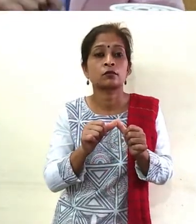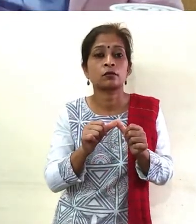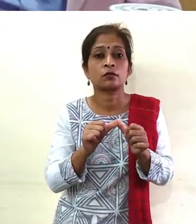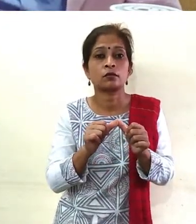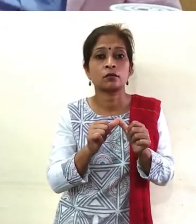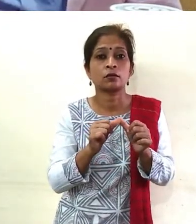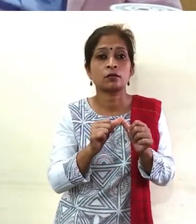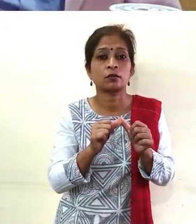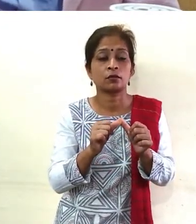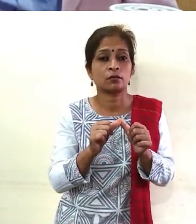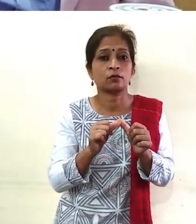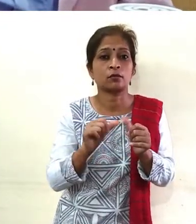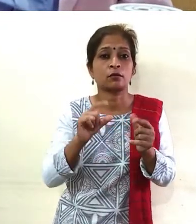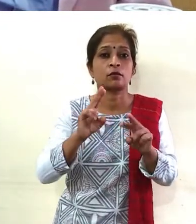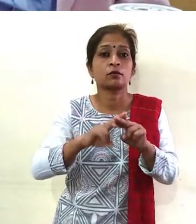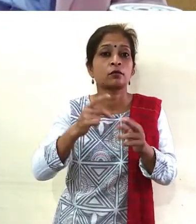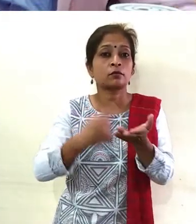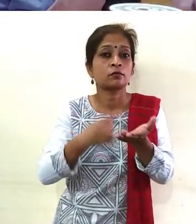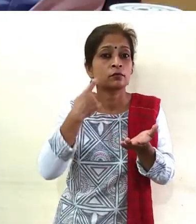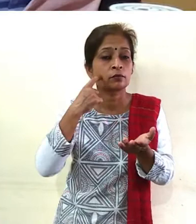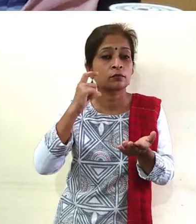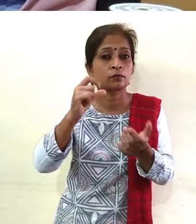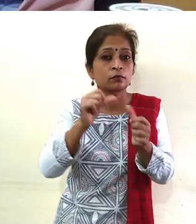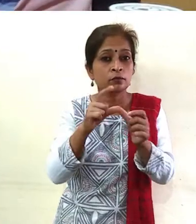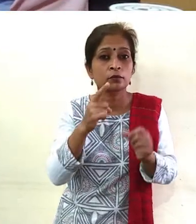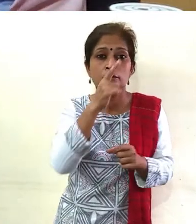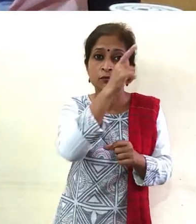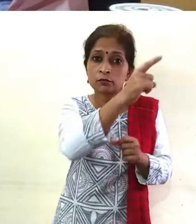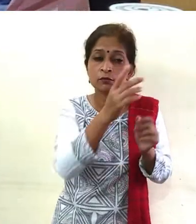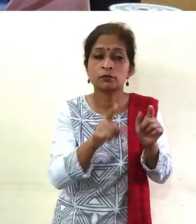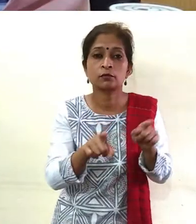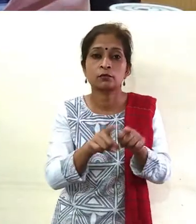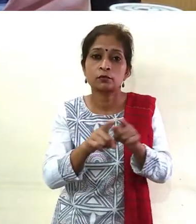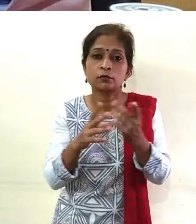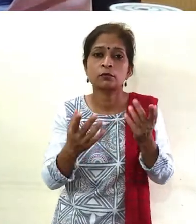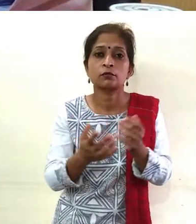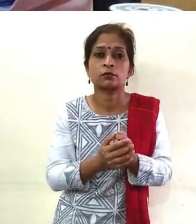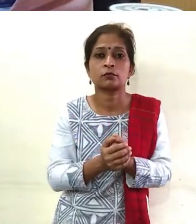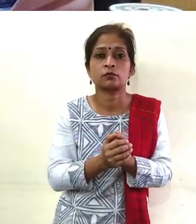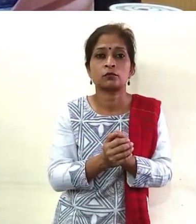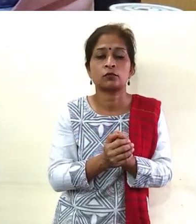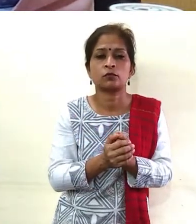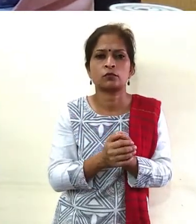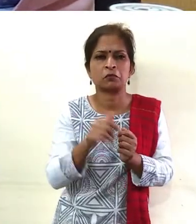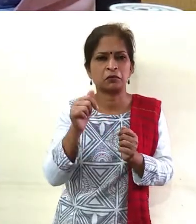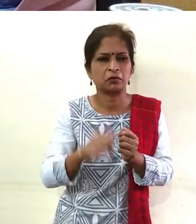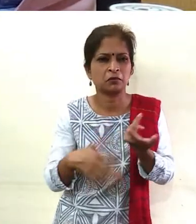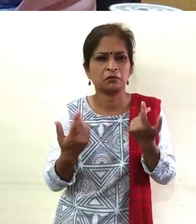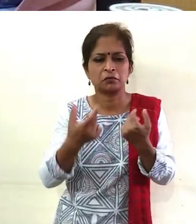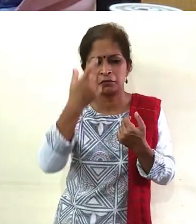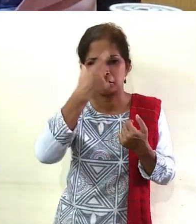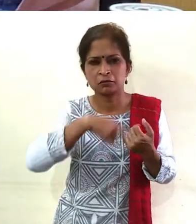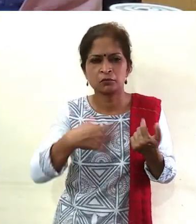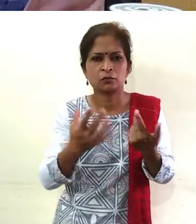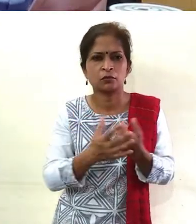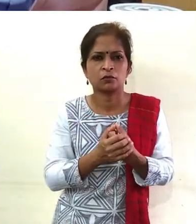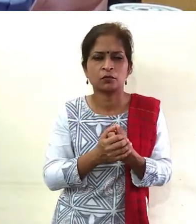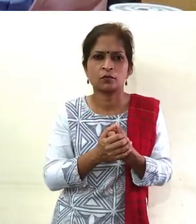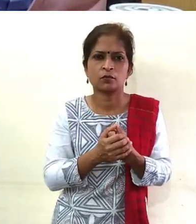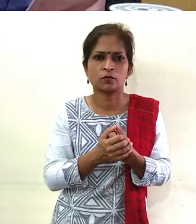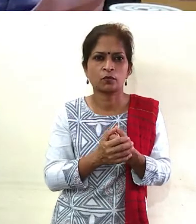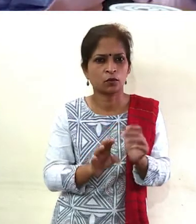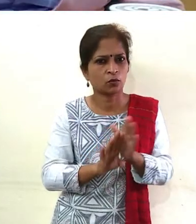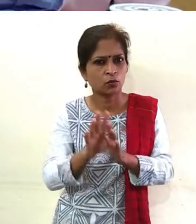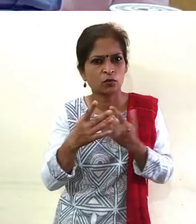हमारी माँ अफ्रीका में रही, अफ्रीका में पिग्मी हुआ करते थे। तो मनुष्य हुआ तो सही, लेकिन बड़ा वामन जैसा हुआ, छोटा